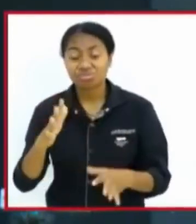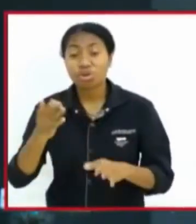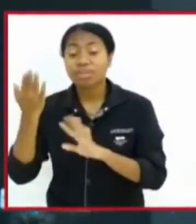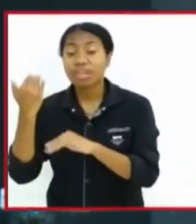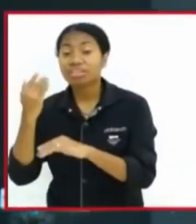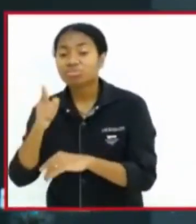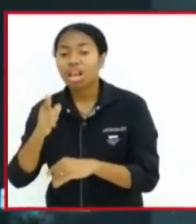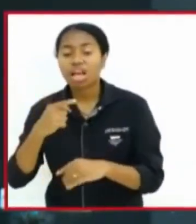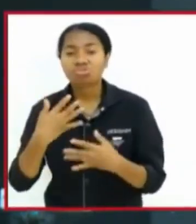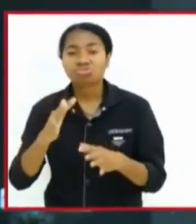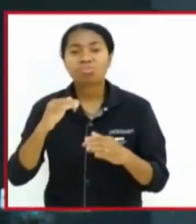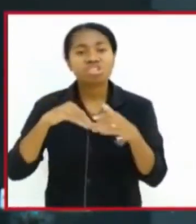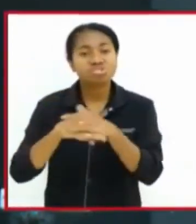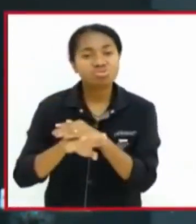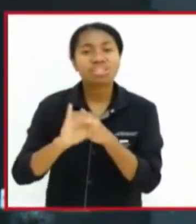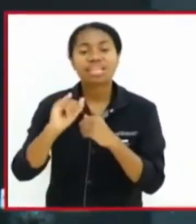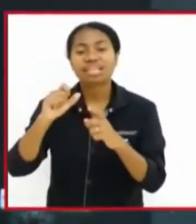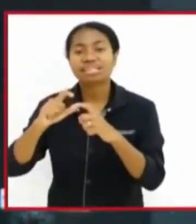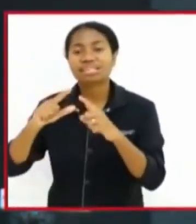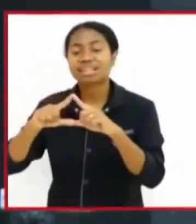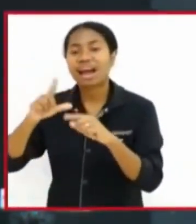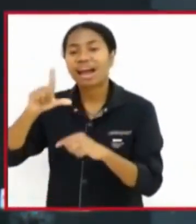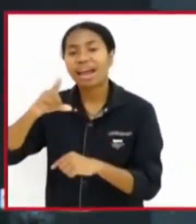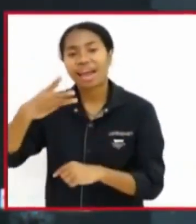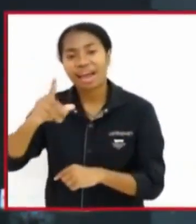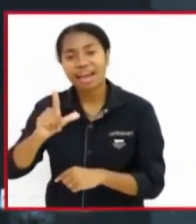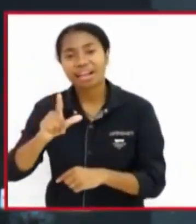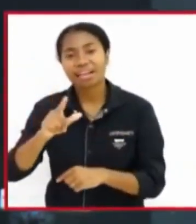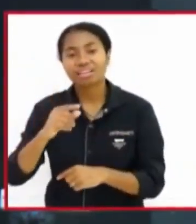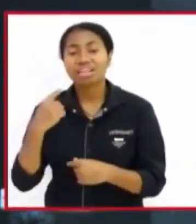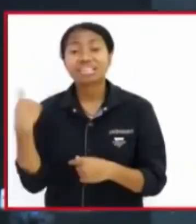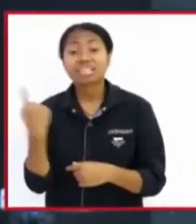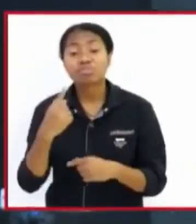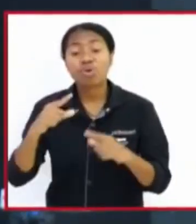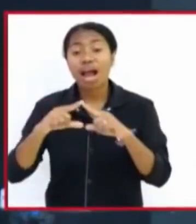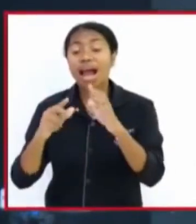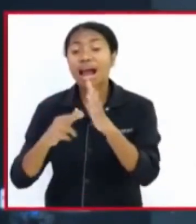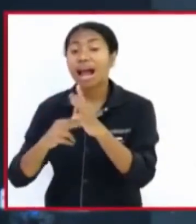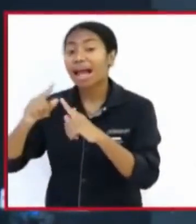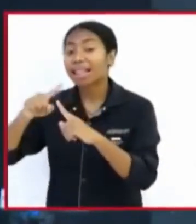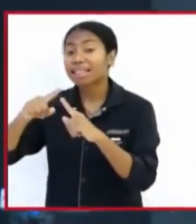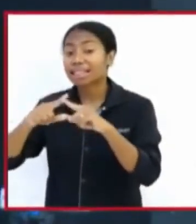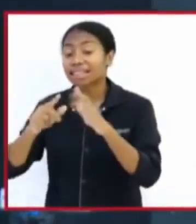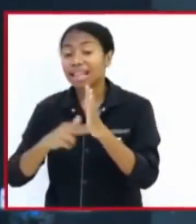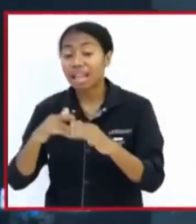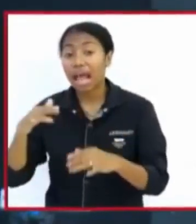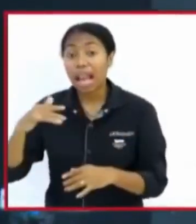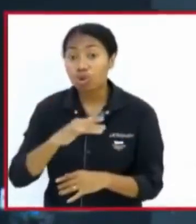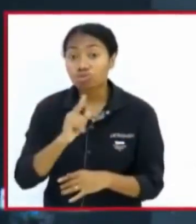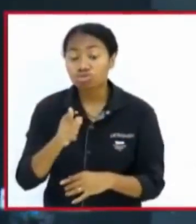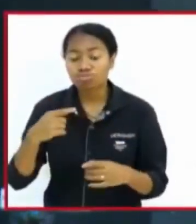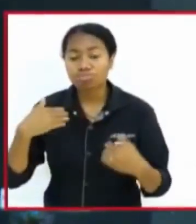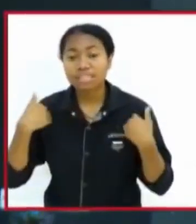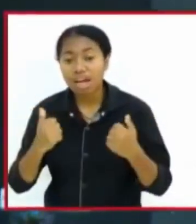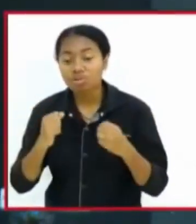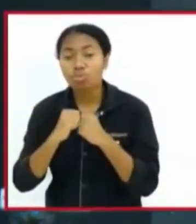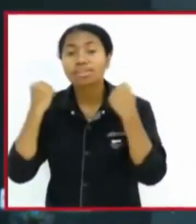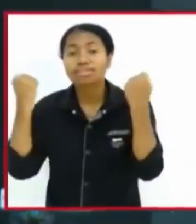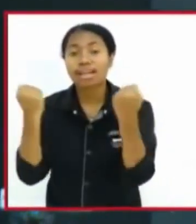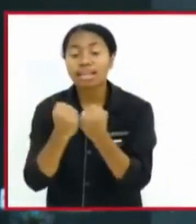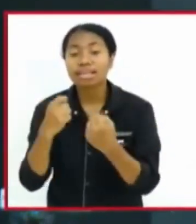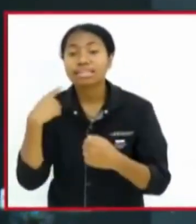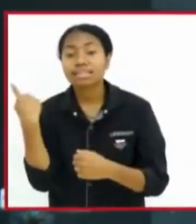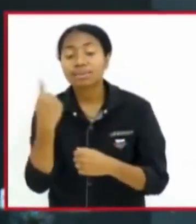Israel demikian juga di laut angkatan laut Israel berhasil menguasai Salam elviks Di Laut Merah